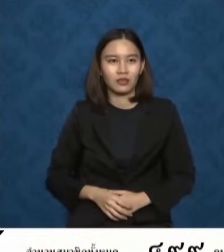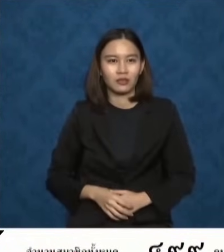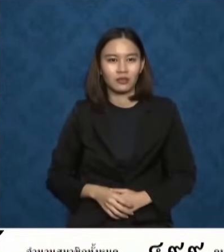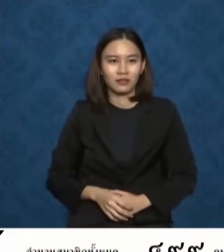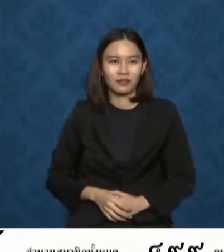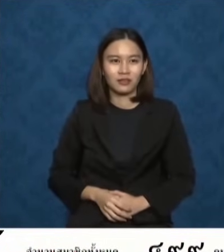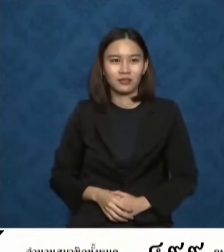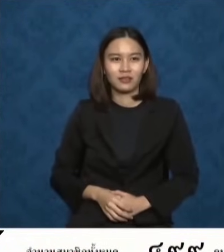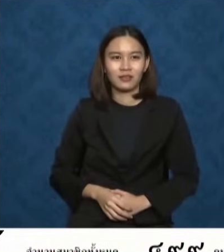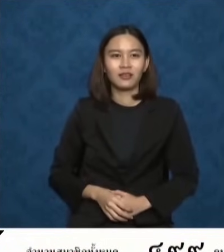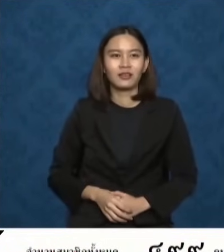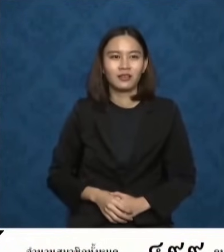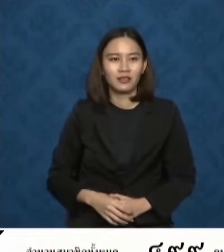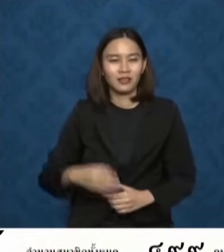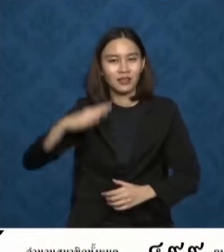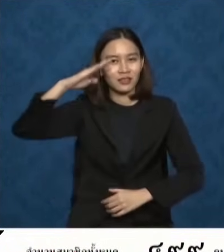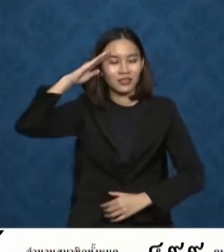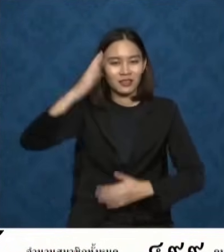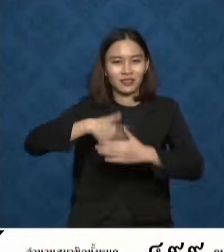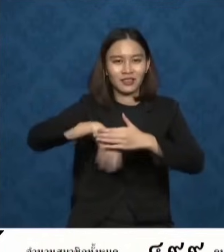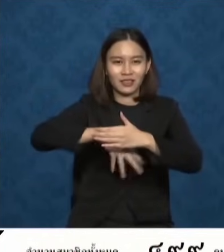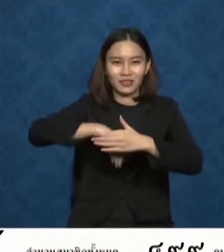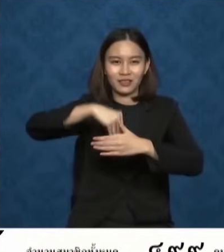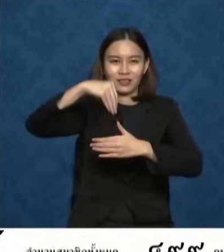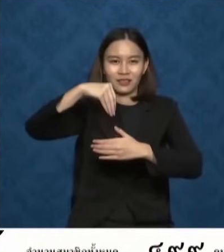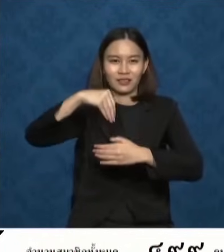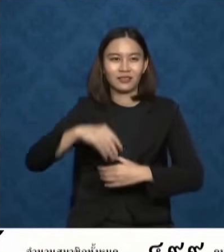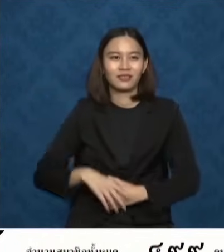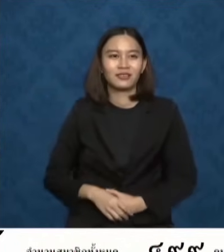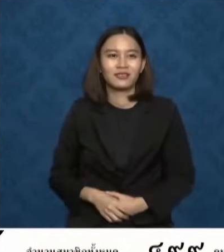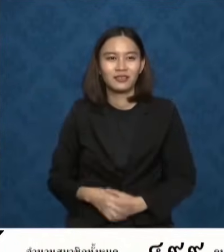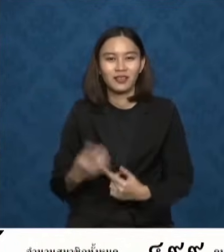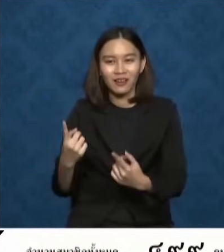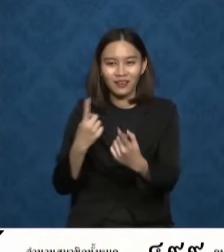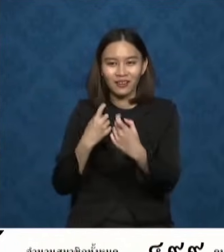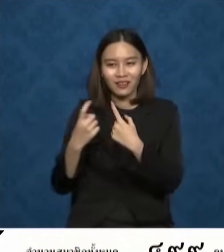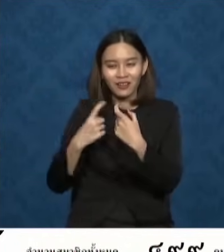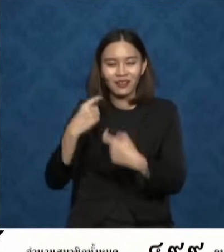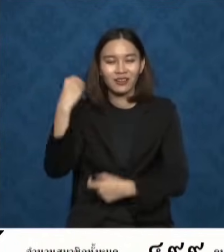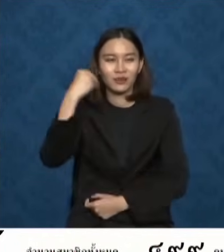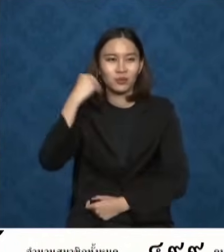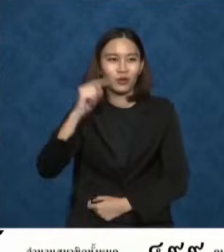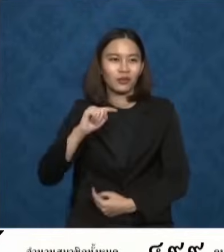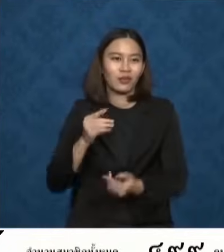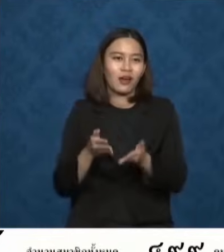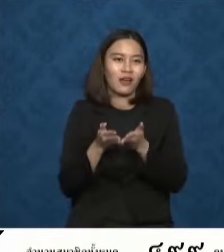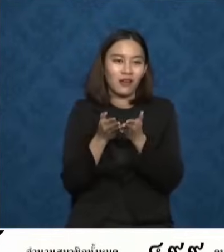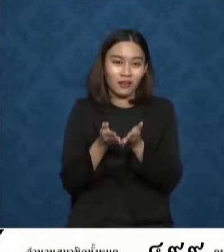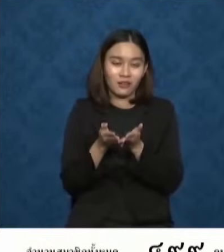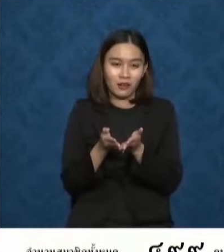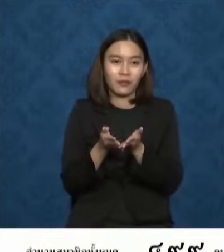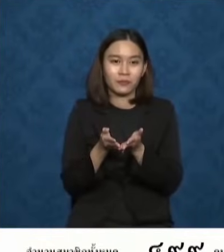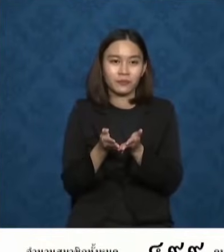คือฐานเกณฑ์นะครับเรื่องต่อมาที่ท่านถามมากก็คือเรื่องเรือดำน้ำ